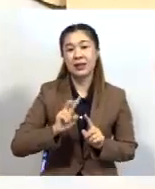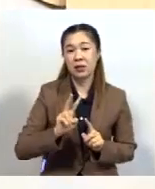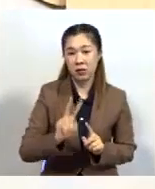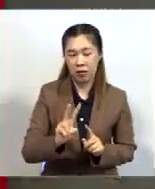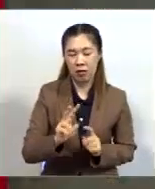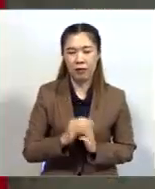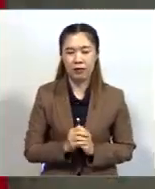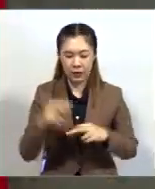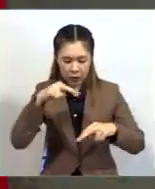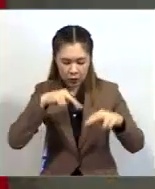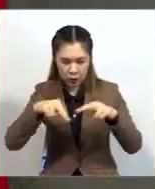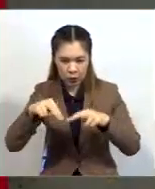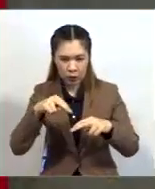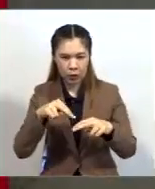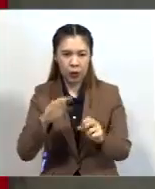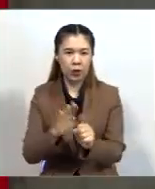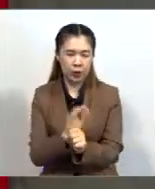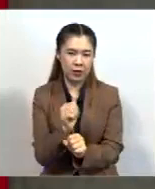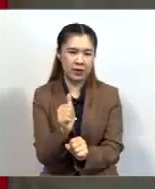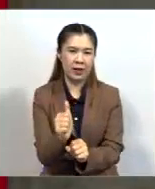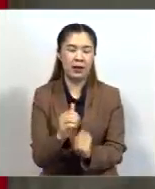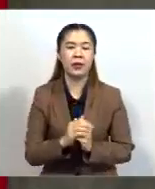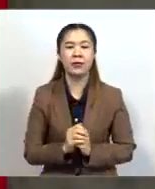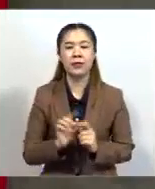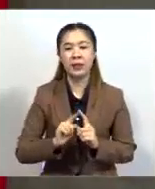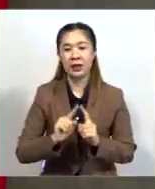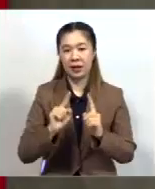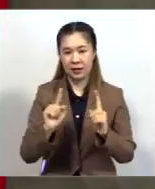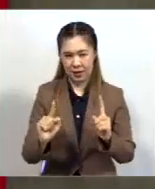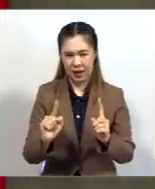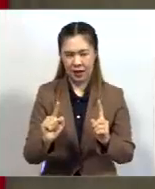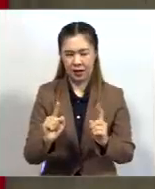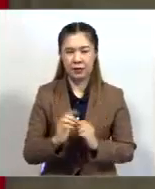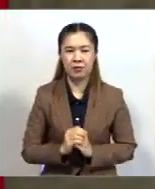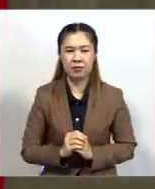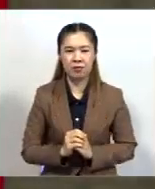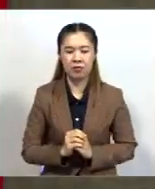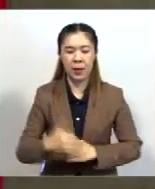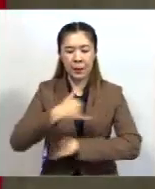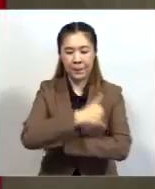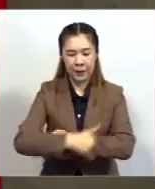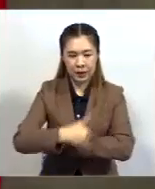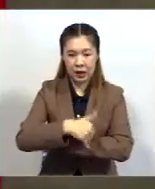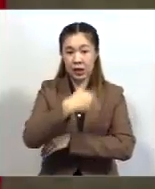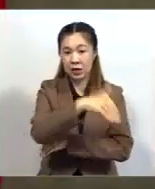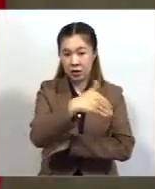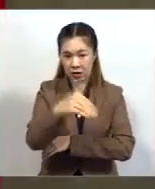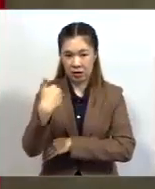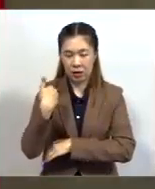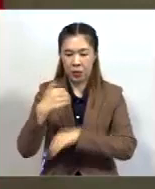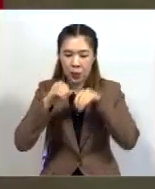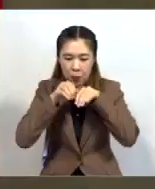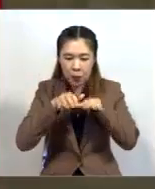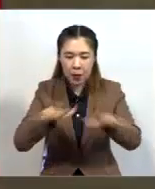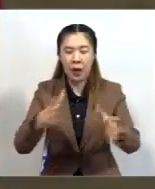สามารถควบคุมได้มากพอสมควรแต่ในขณะเดียวกันก็ต้องยอมรับว่ามีประเทศอื่นที่พบการแพร่กระจายม